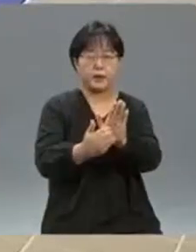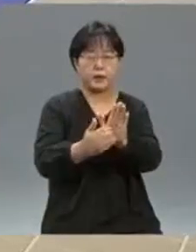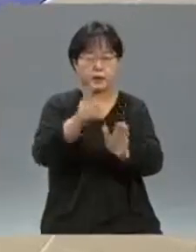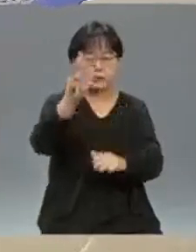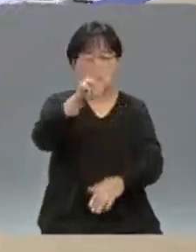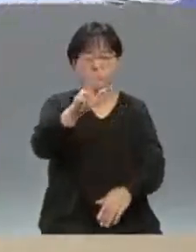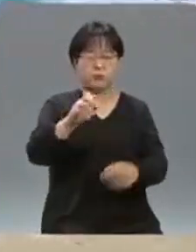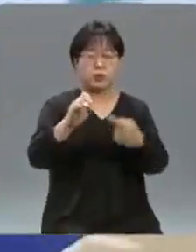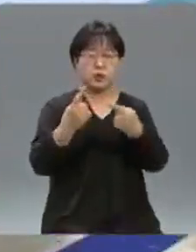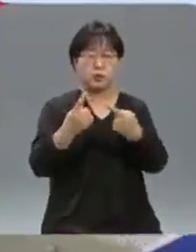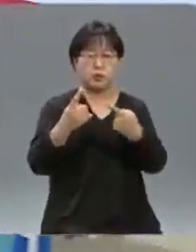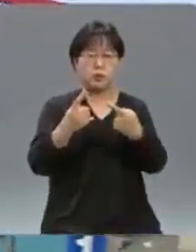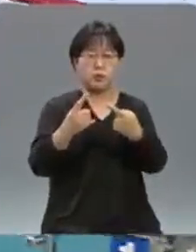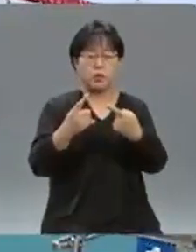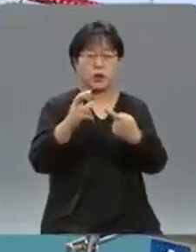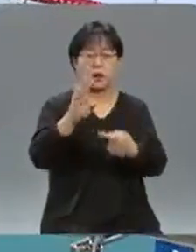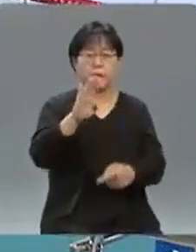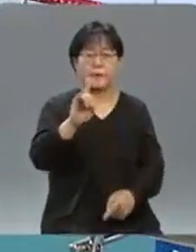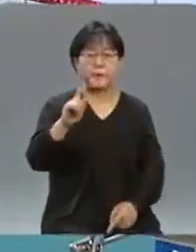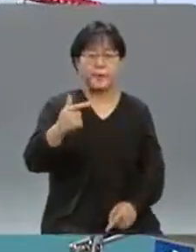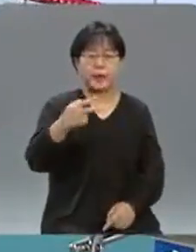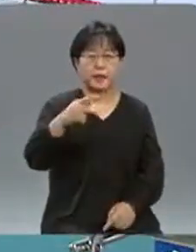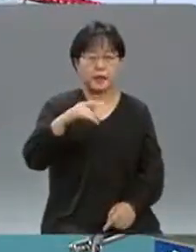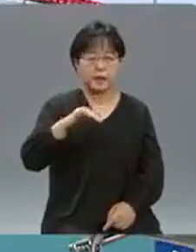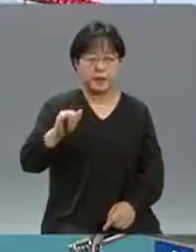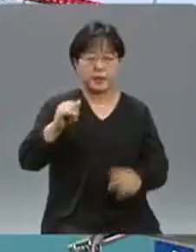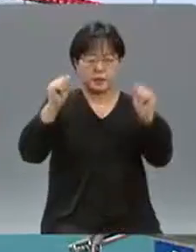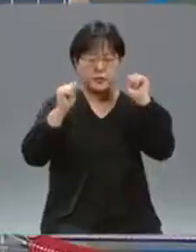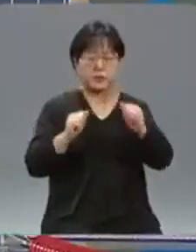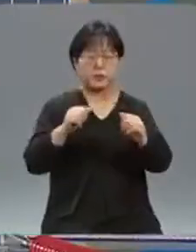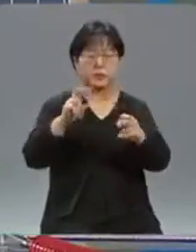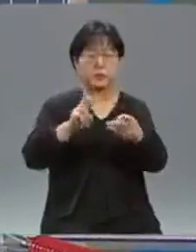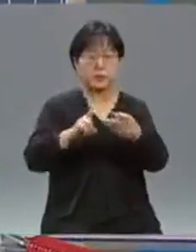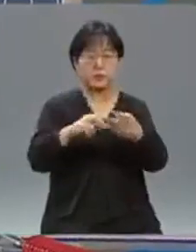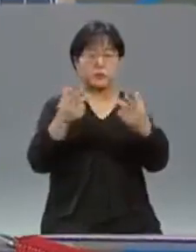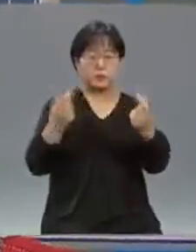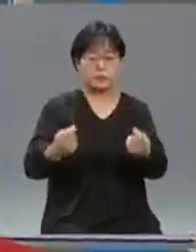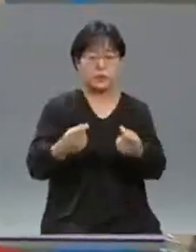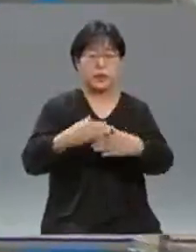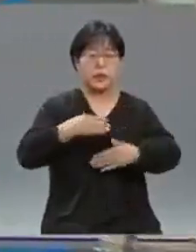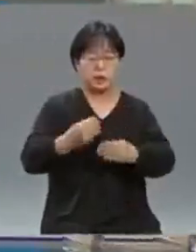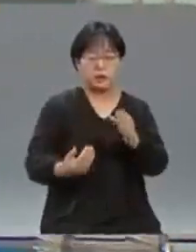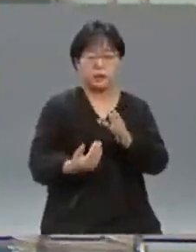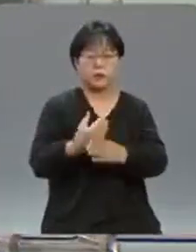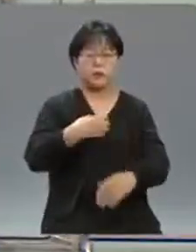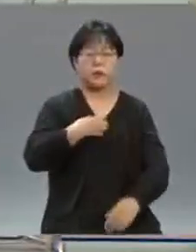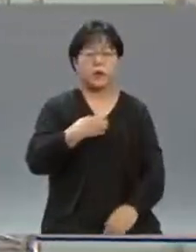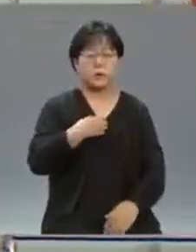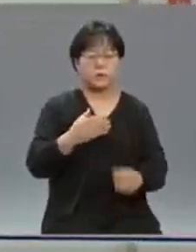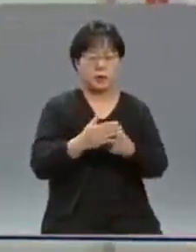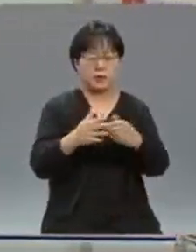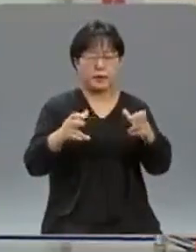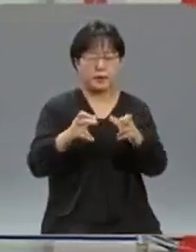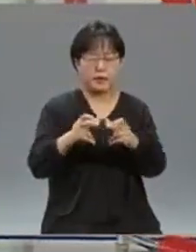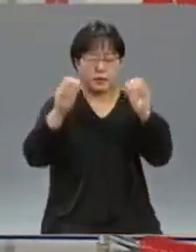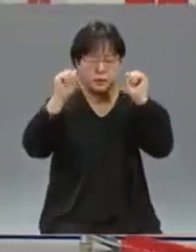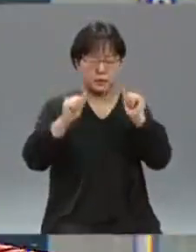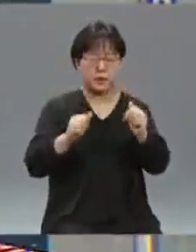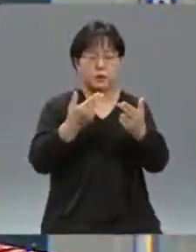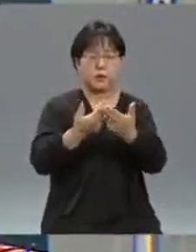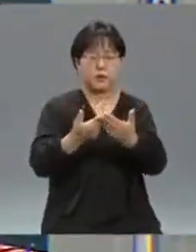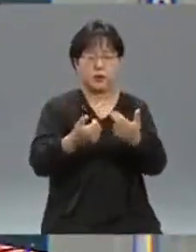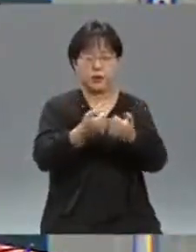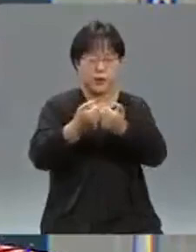전국 1호 무장의 체육 시설인 반다비 체육 센터도 마찬가지입니다 안전사고 위험 때문에 장애인 체육회와 논이